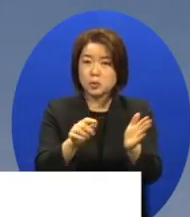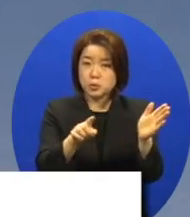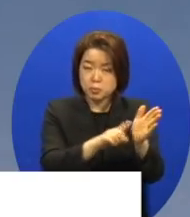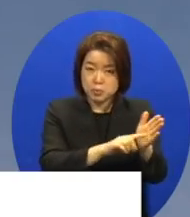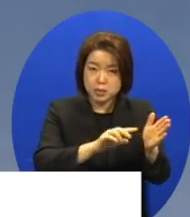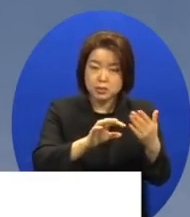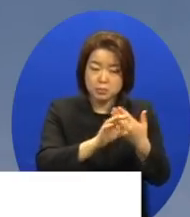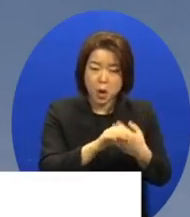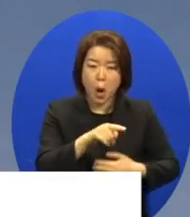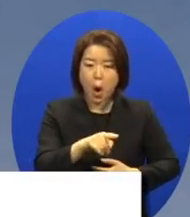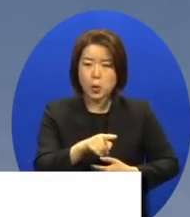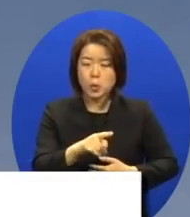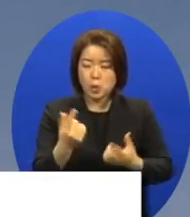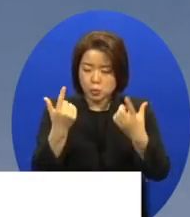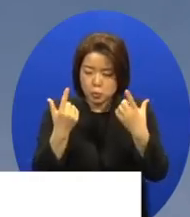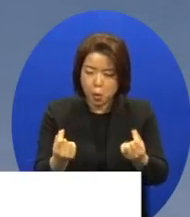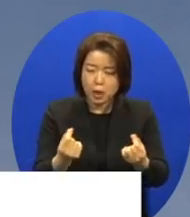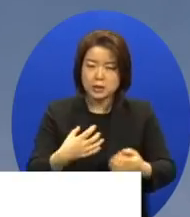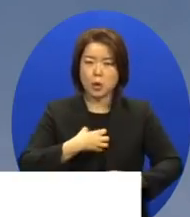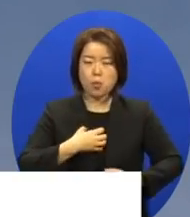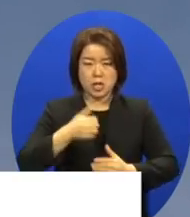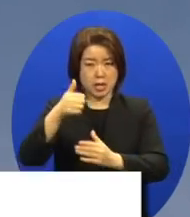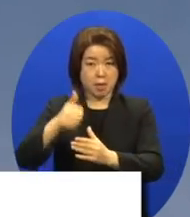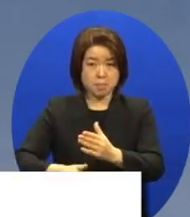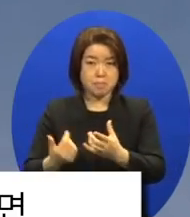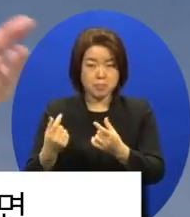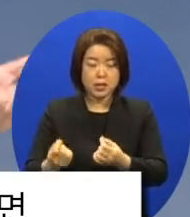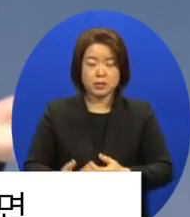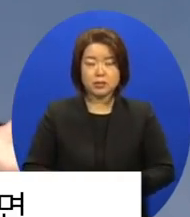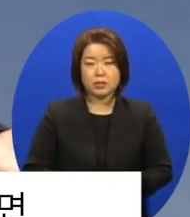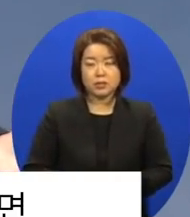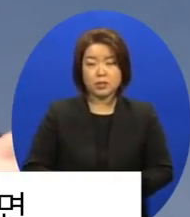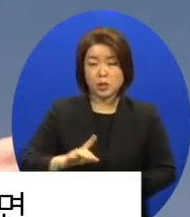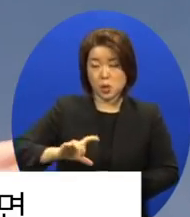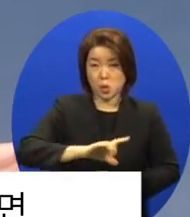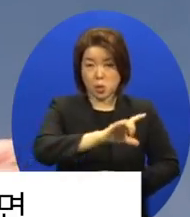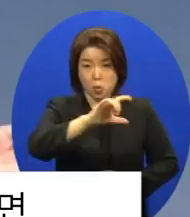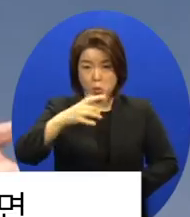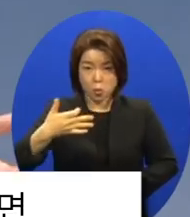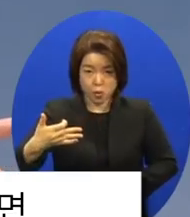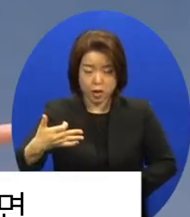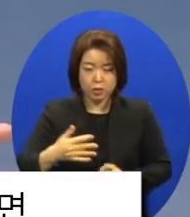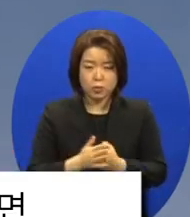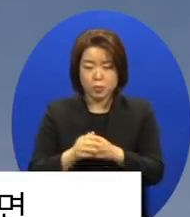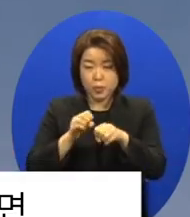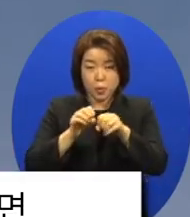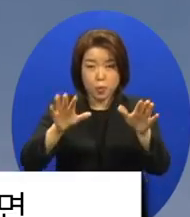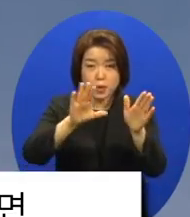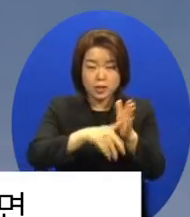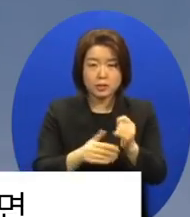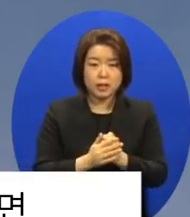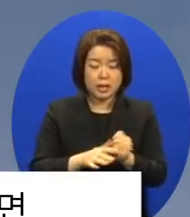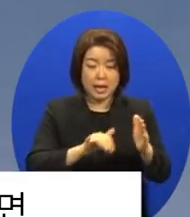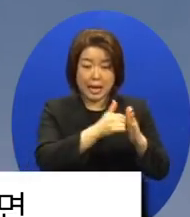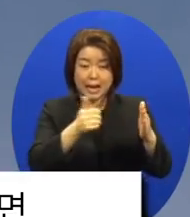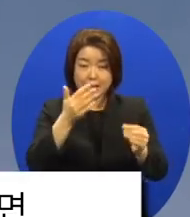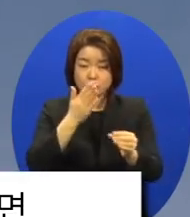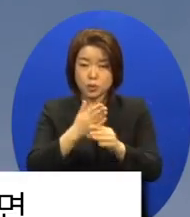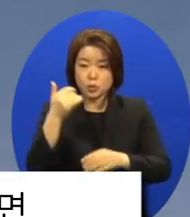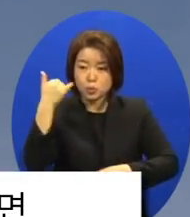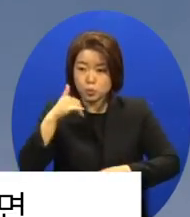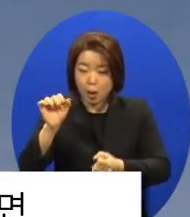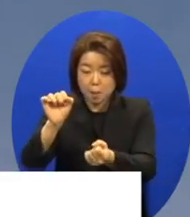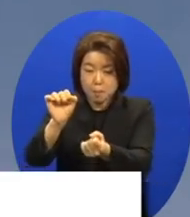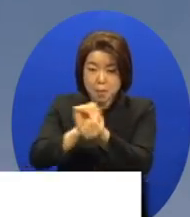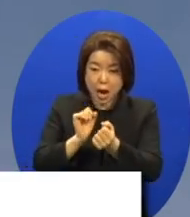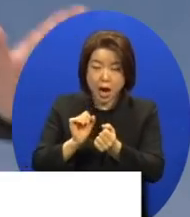배우자도 같이 위기에 빠지는 겁니다 코롤라 1구 확산 때 가족 중에 한 사람이 감염자가